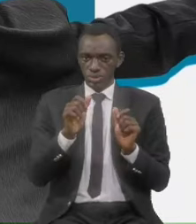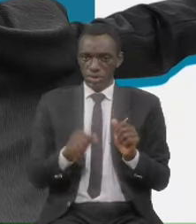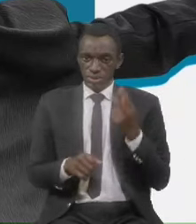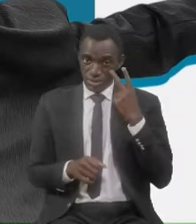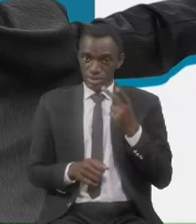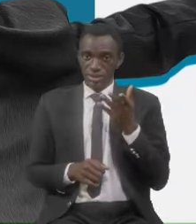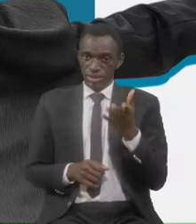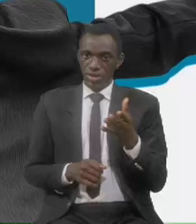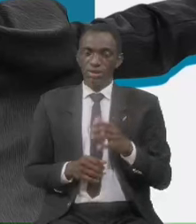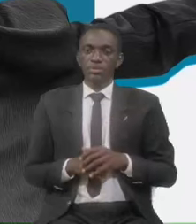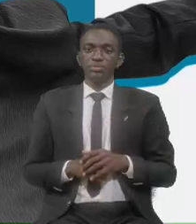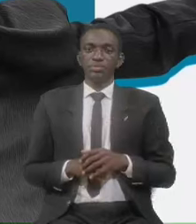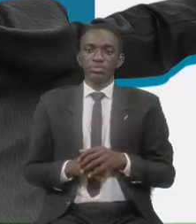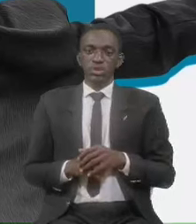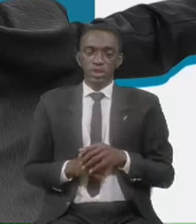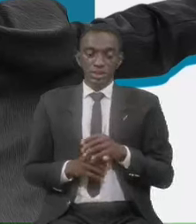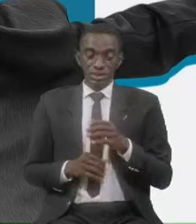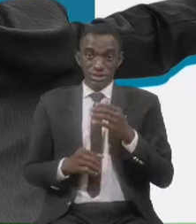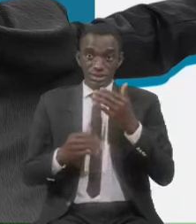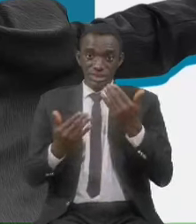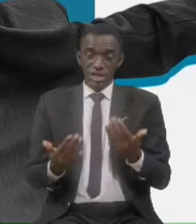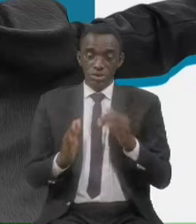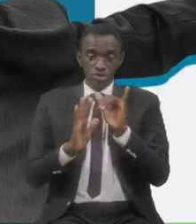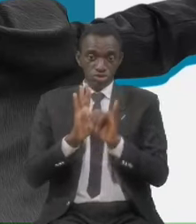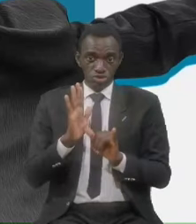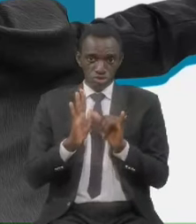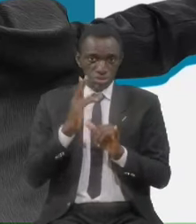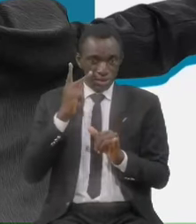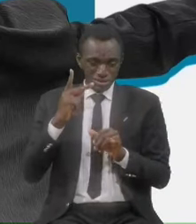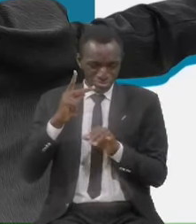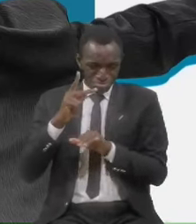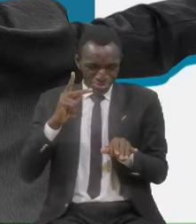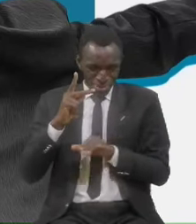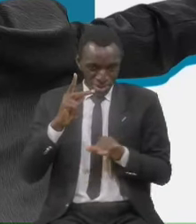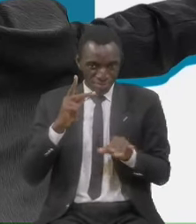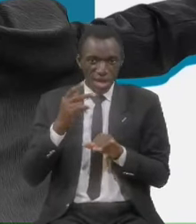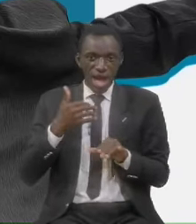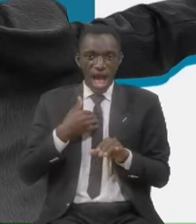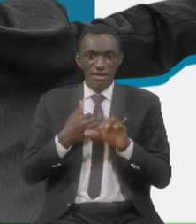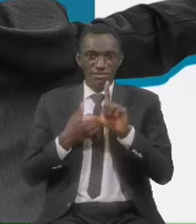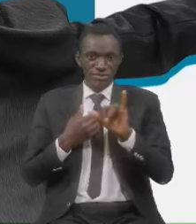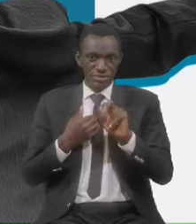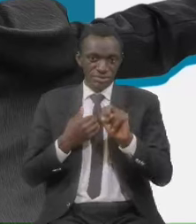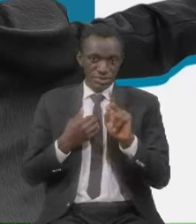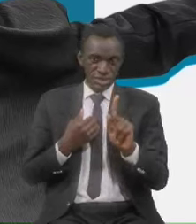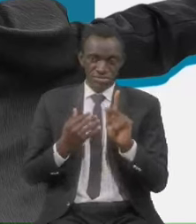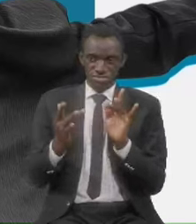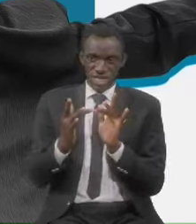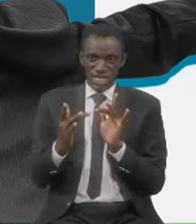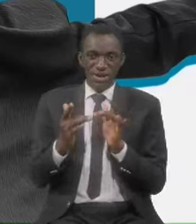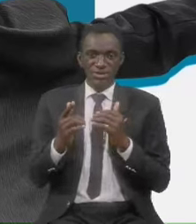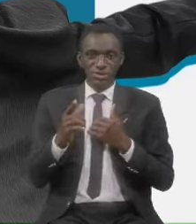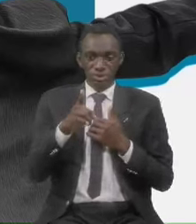C'est sur l'écran. Cliquez sur ce lien. Tu vas faire afficher un formulaire.